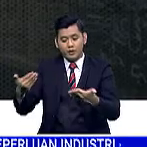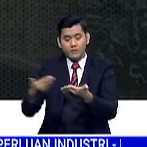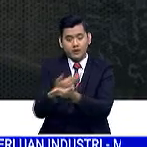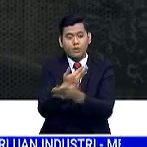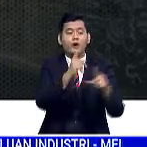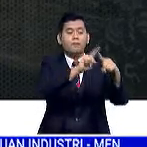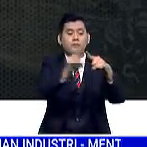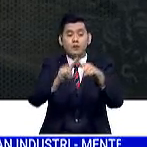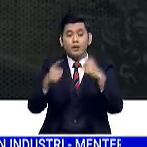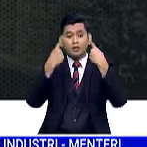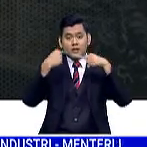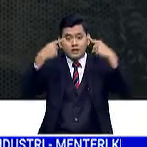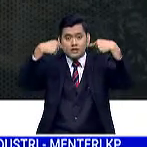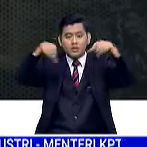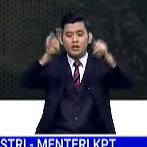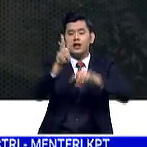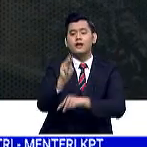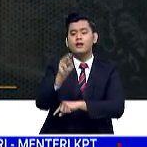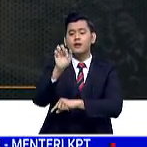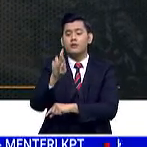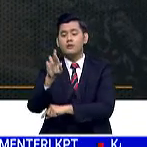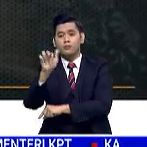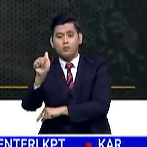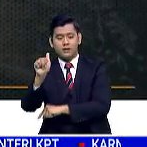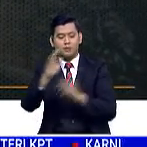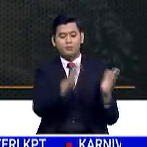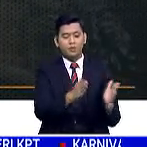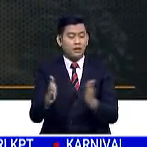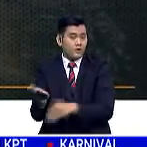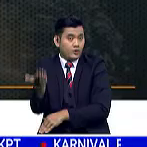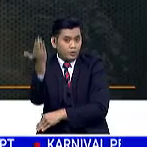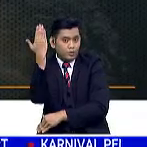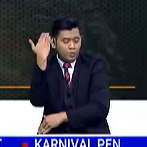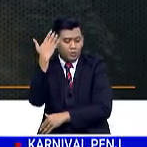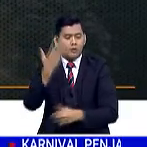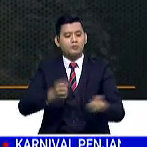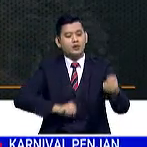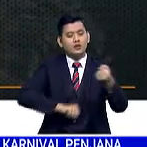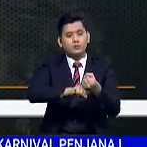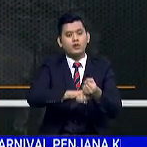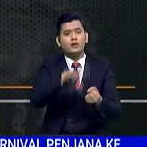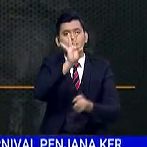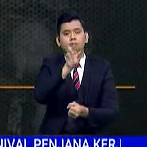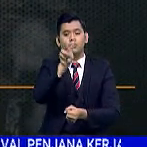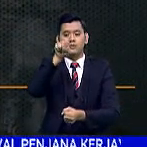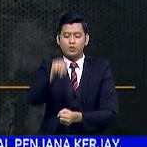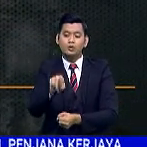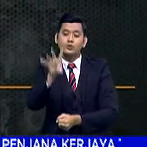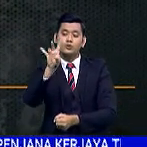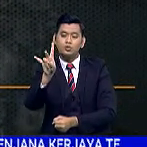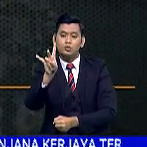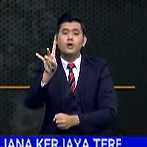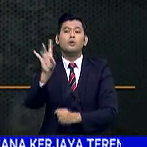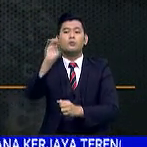Pelbagai kejayaan dicapai MARA melalui pelan strategik terdahulu termasuk menyumbang sebanyak 92.7% tenaga